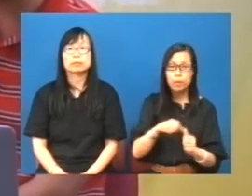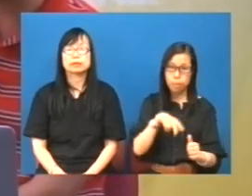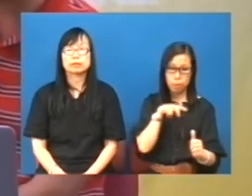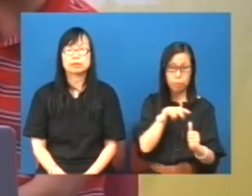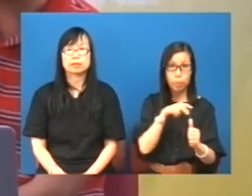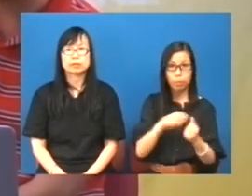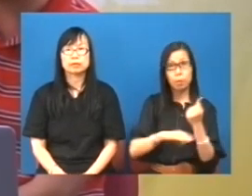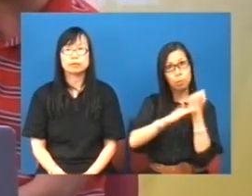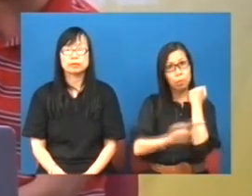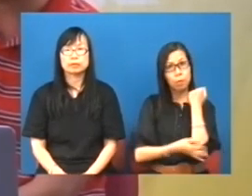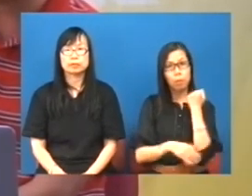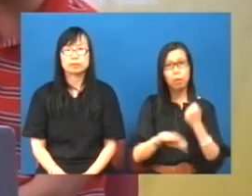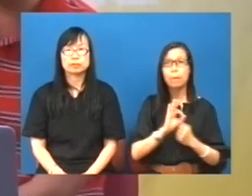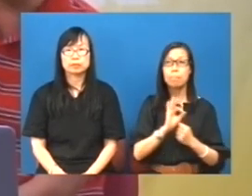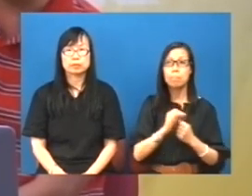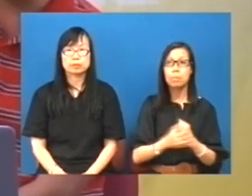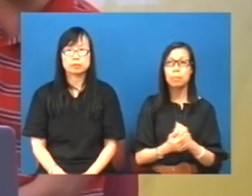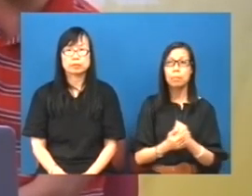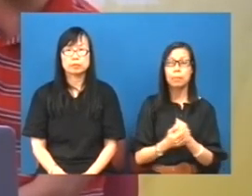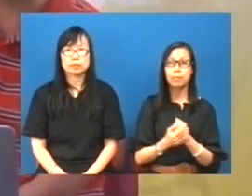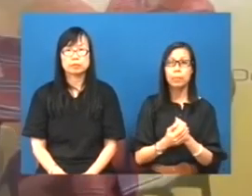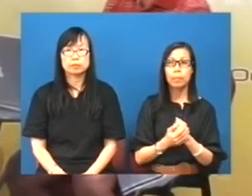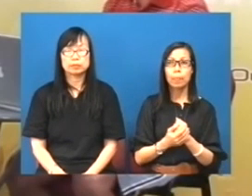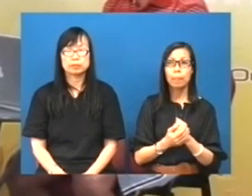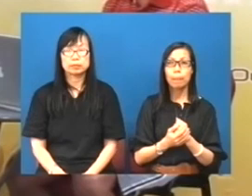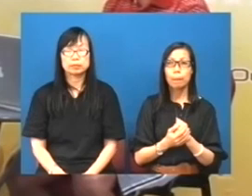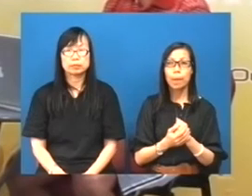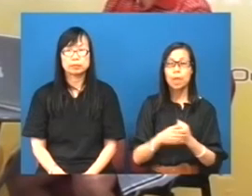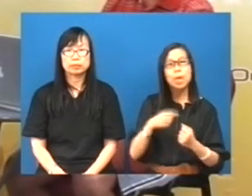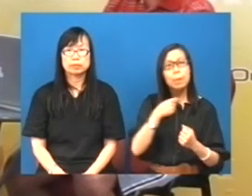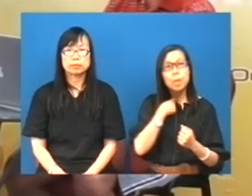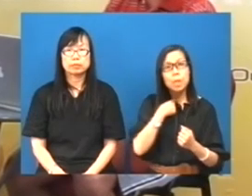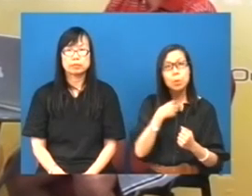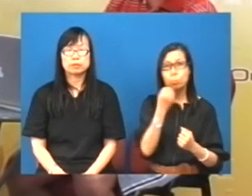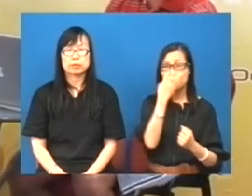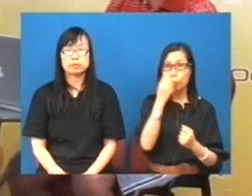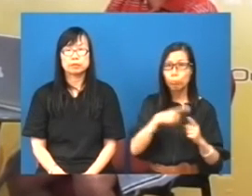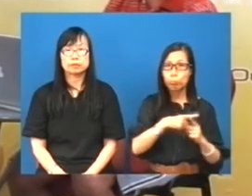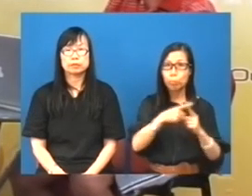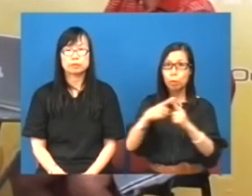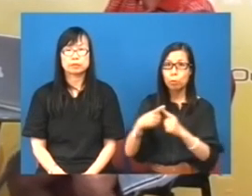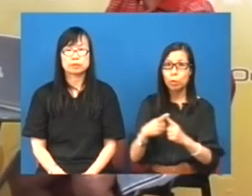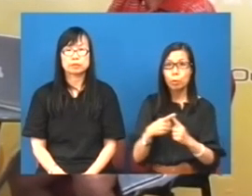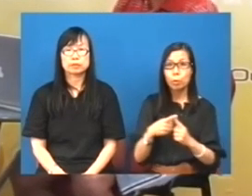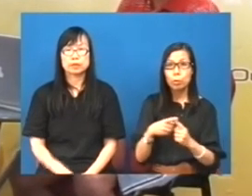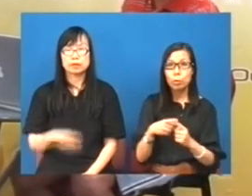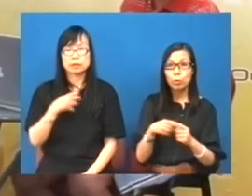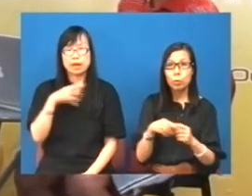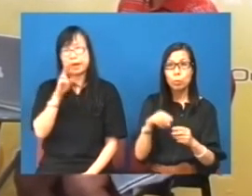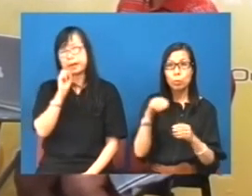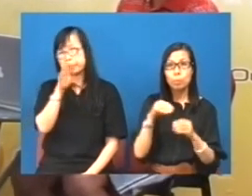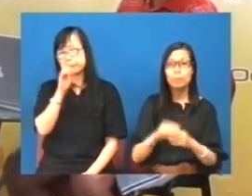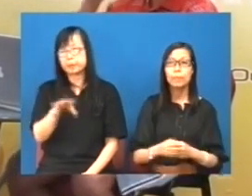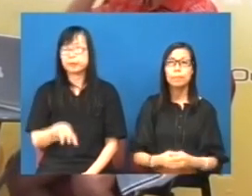而出但到頭來是惹你麻煩是否要我們香港市民各個都要做縮頭歸我不如這麼說